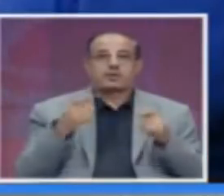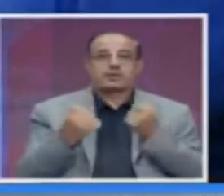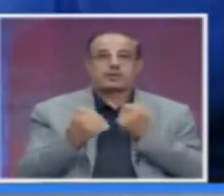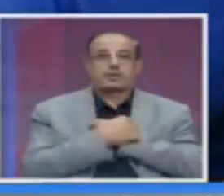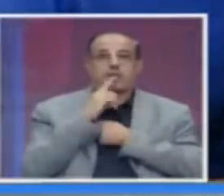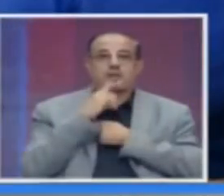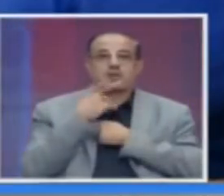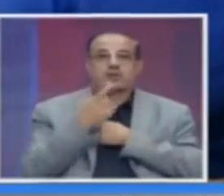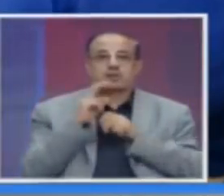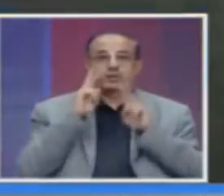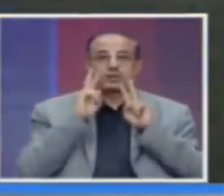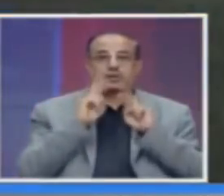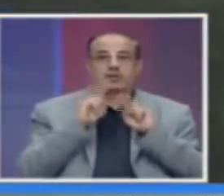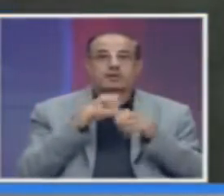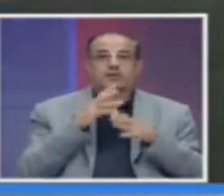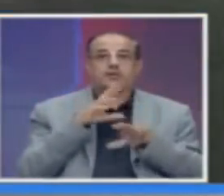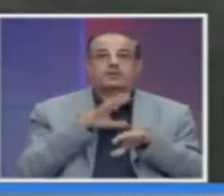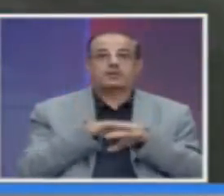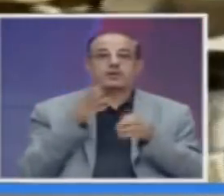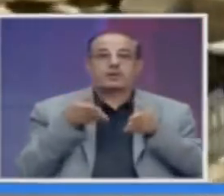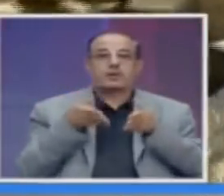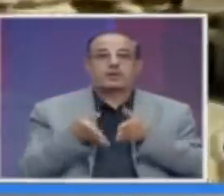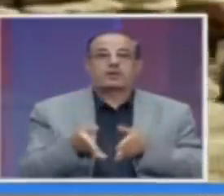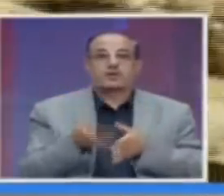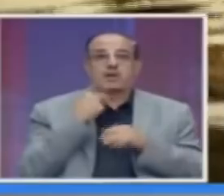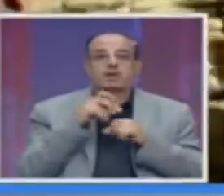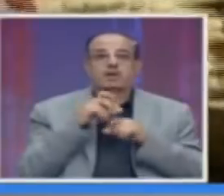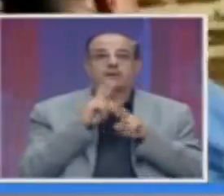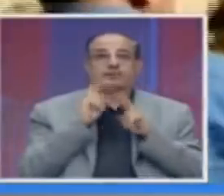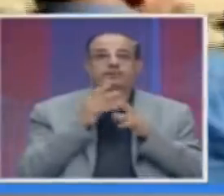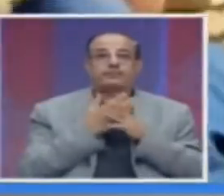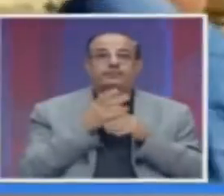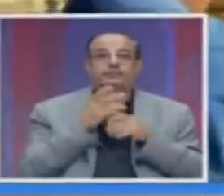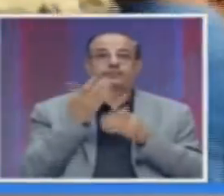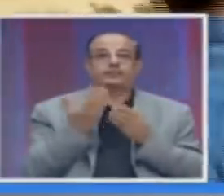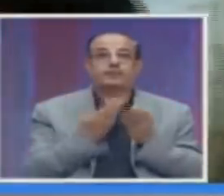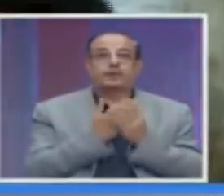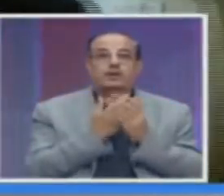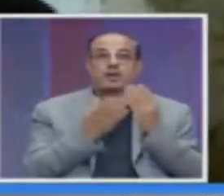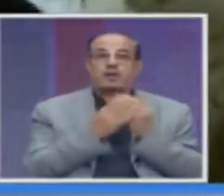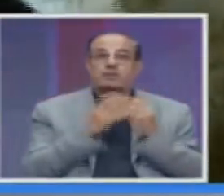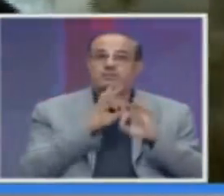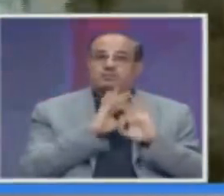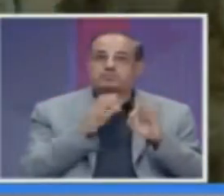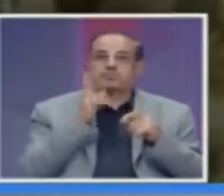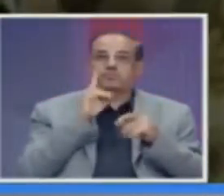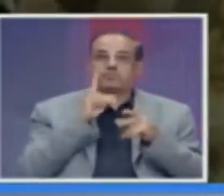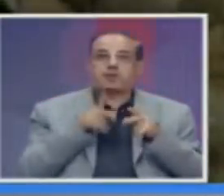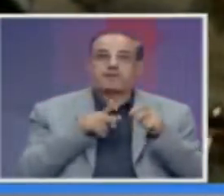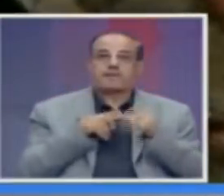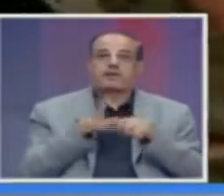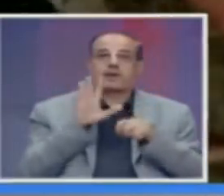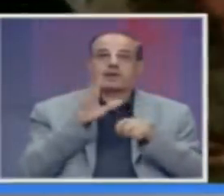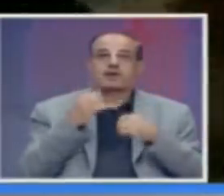ومنتظم. وأشار وزير السياحة والآثار إلى أن كل هذه الاكتشافات تمت بأياد مصرية خالصة، كما أشار إلى